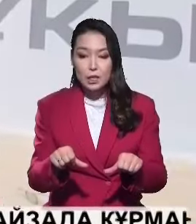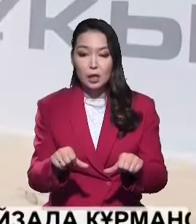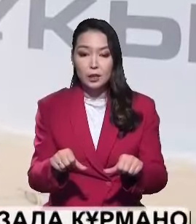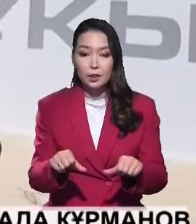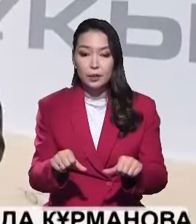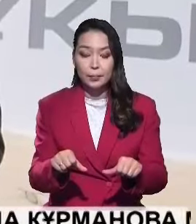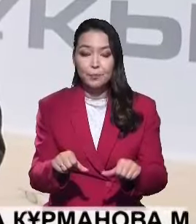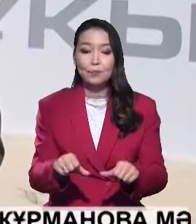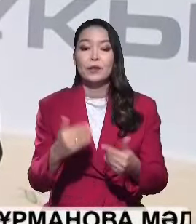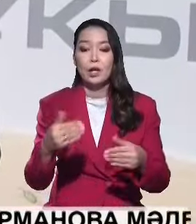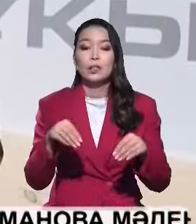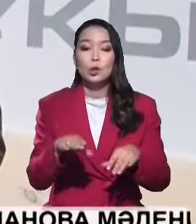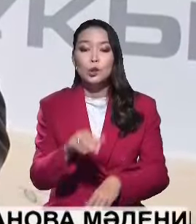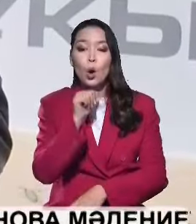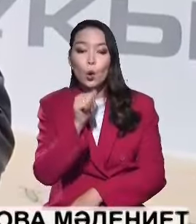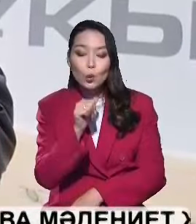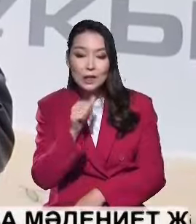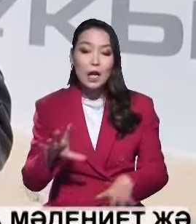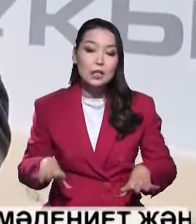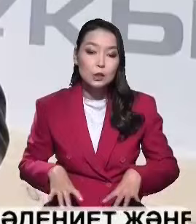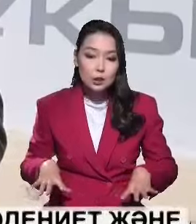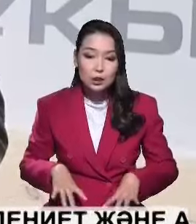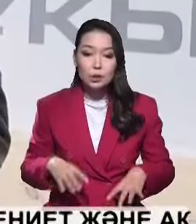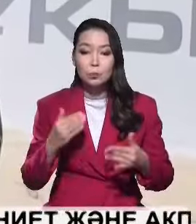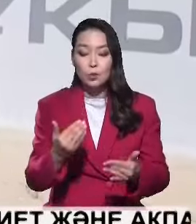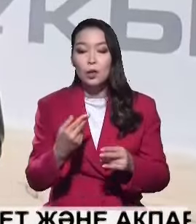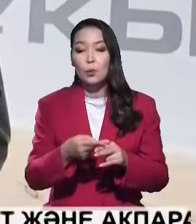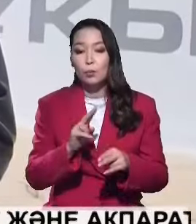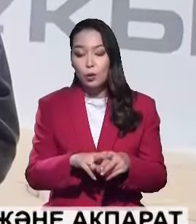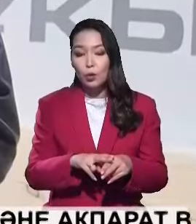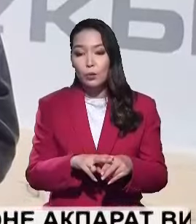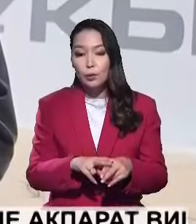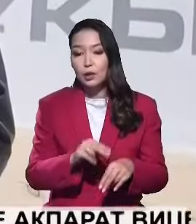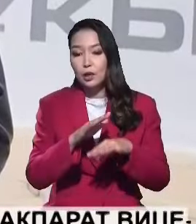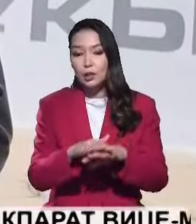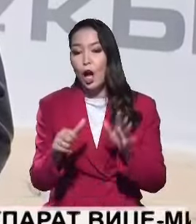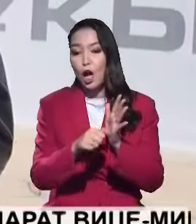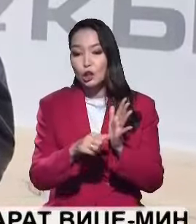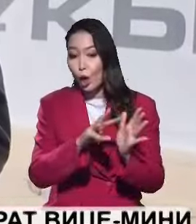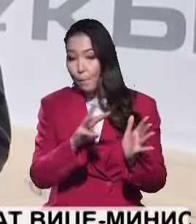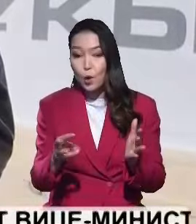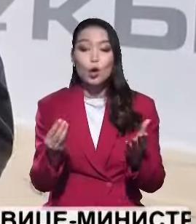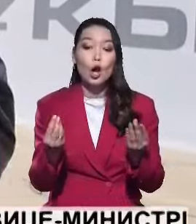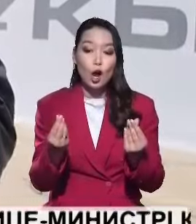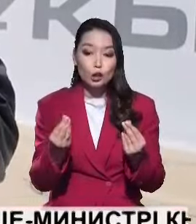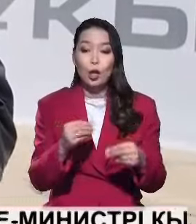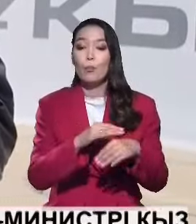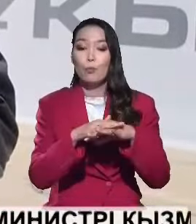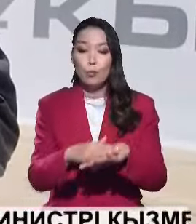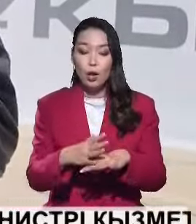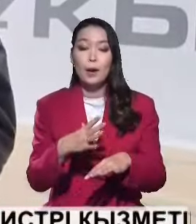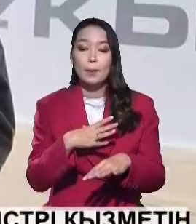комиссияның шешімімен Қостанай жылқысын субсидия бөлуге 600 миллионға жуық ақша бөлінді, ол 5